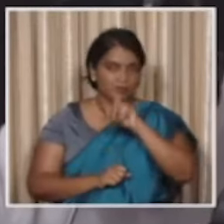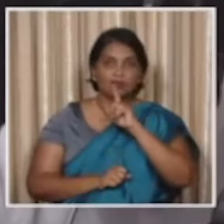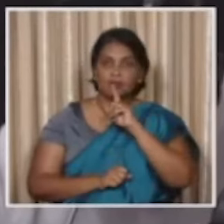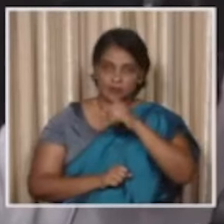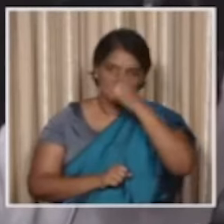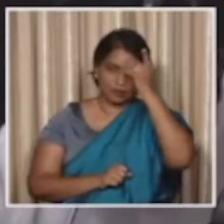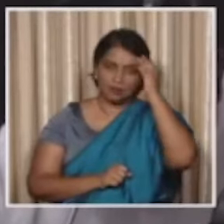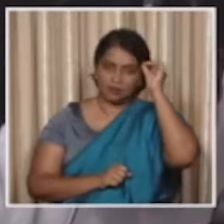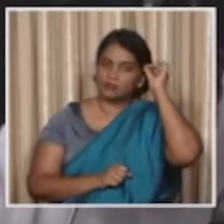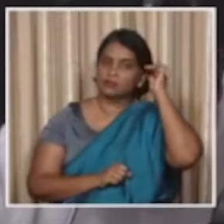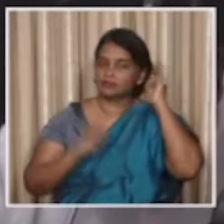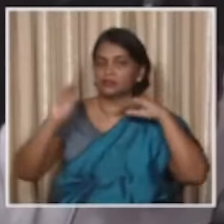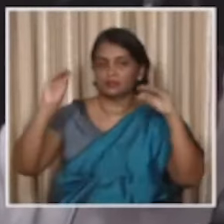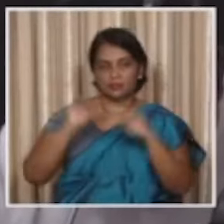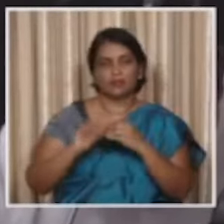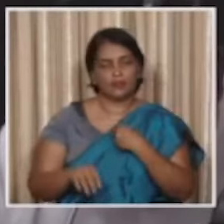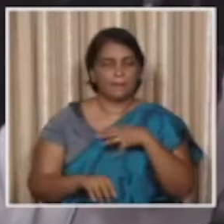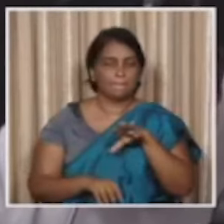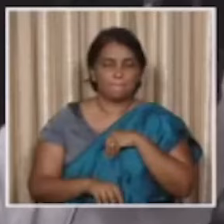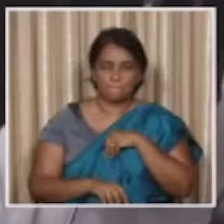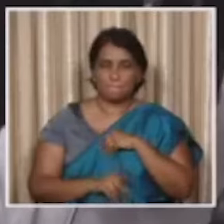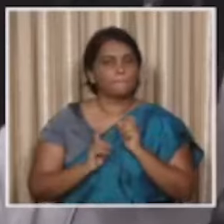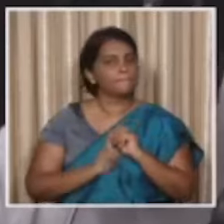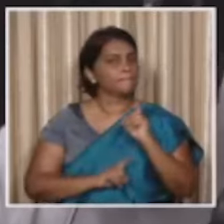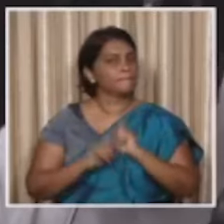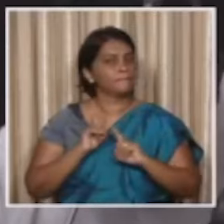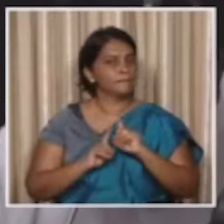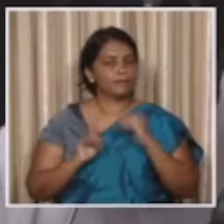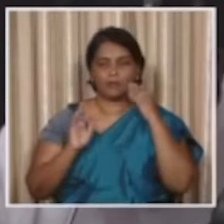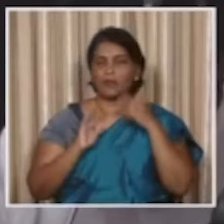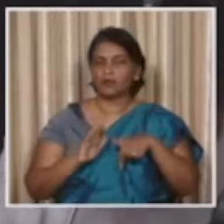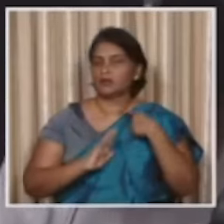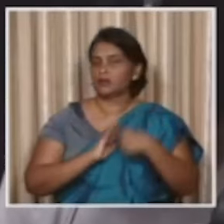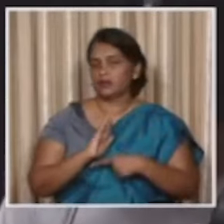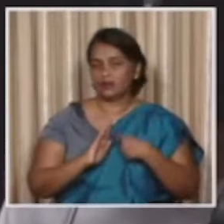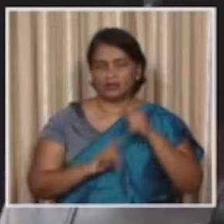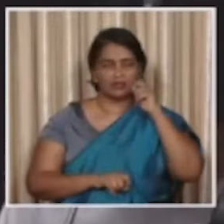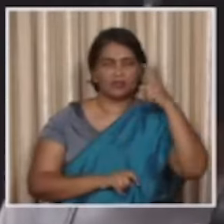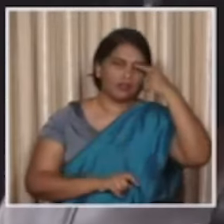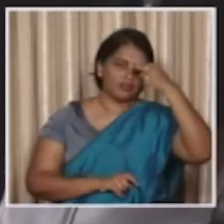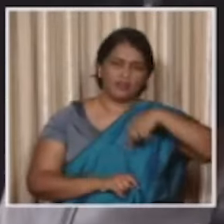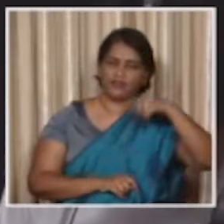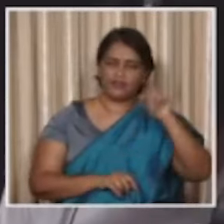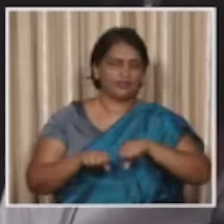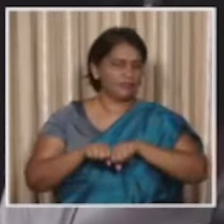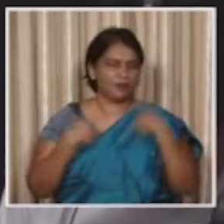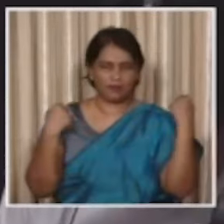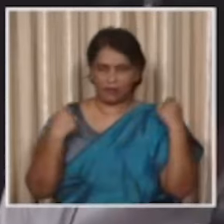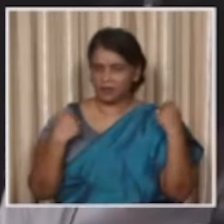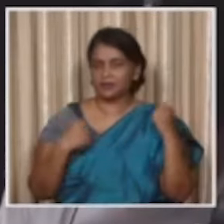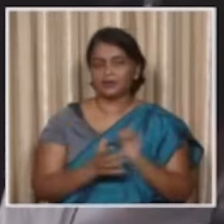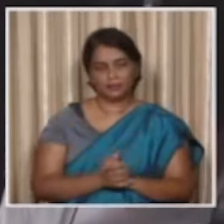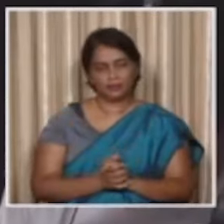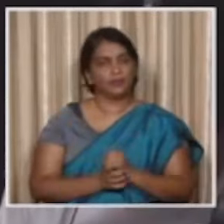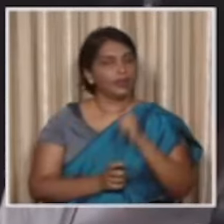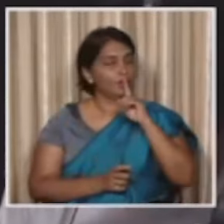කාරණයට යම් එකතු කිරීමක් වෙනවා. මමත් එකගයි. මේ පාර්ලිමේන්තුව පිළිබඳව අද රටේ ජනතාවගේ විශ්වාසය කඩ වෙලා තියෙන.